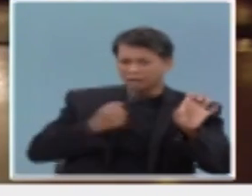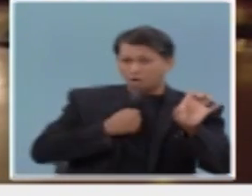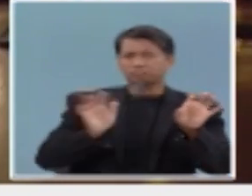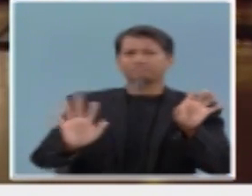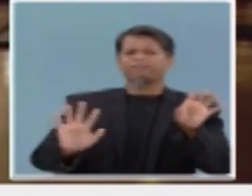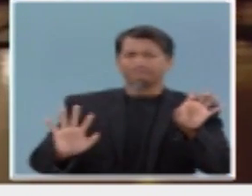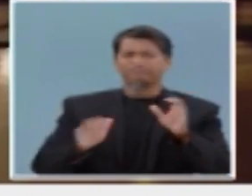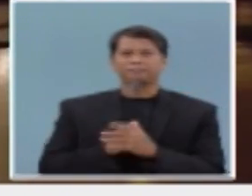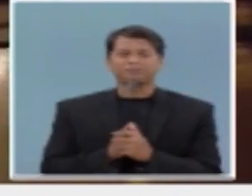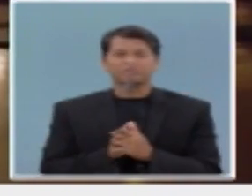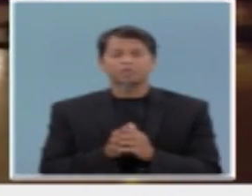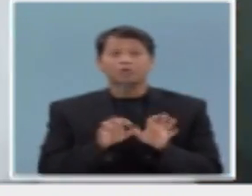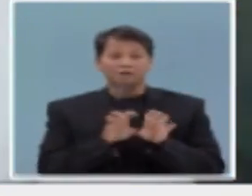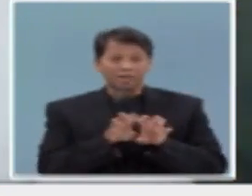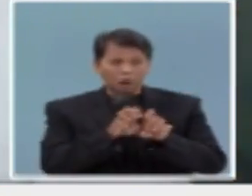data yang saya terima,